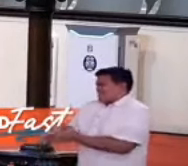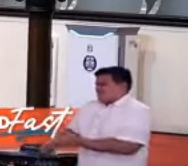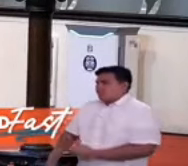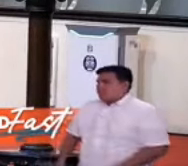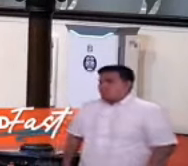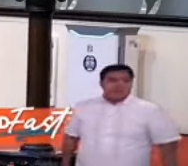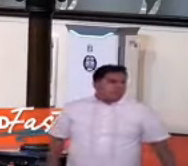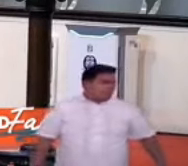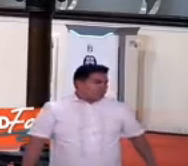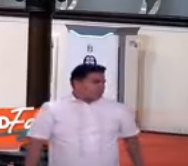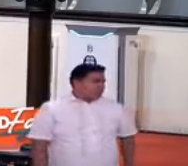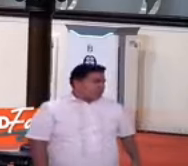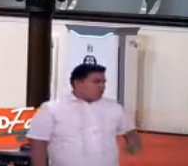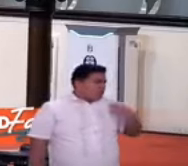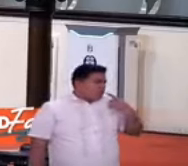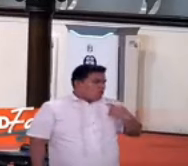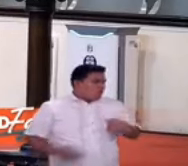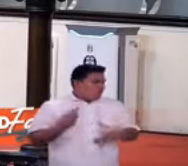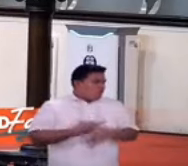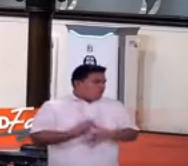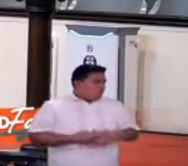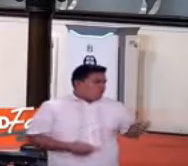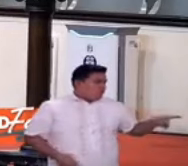Nasay problema part. Sige away no part. Ato nang balangon.